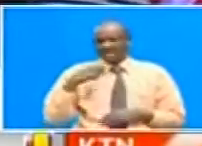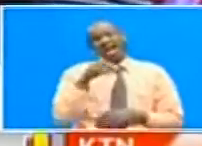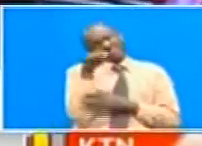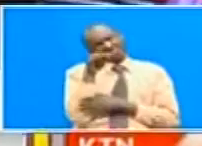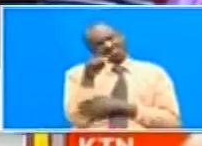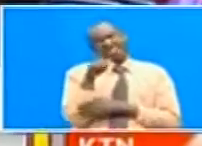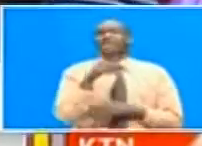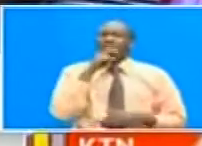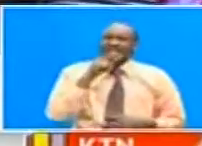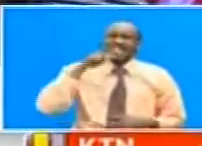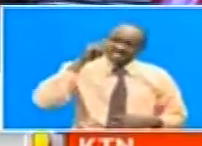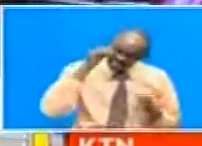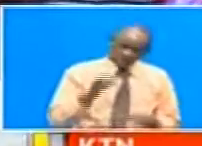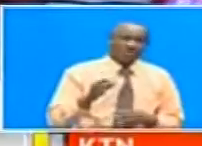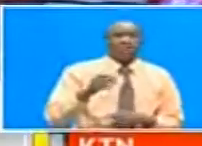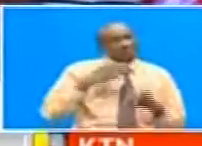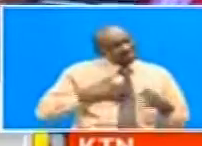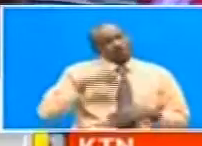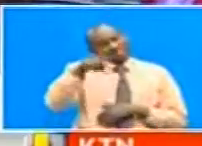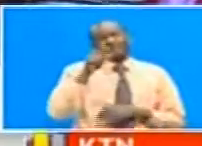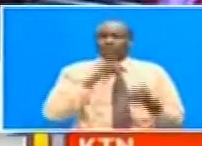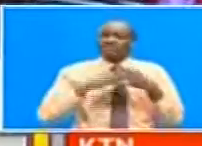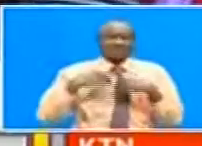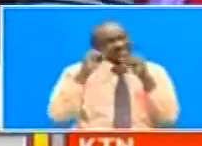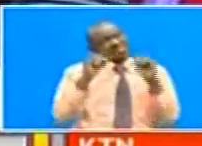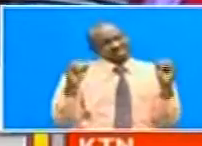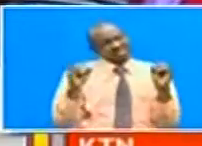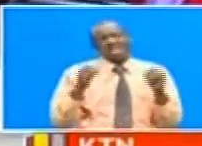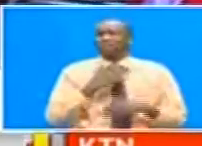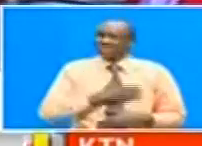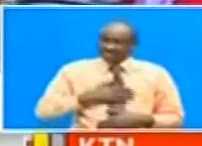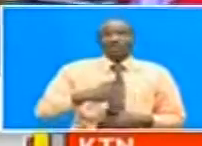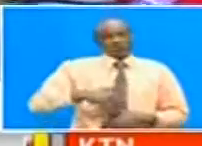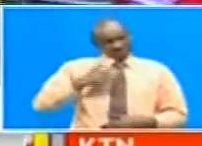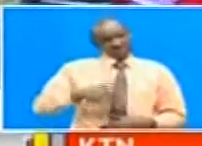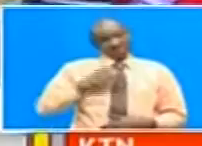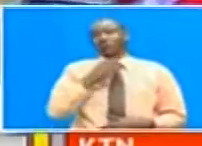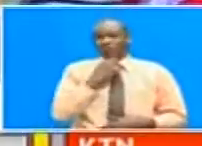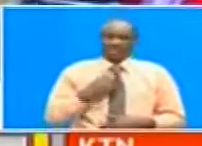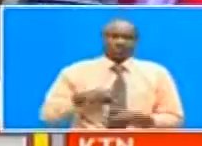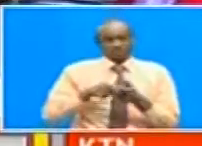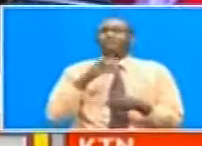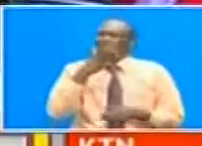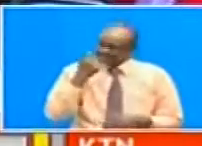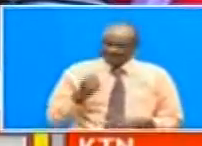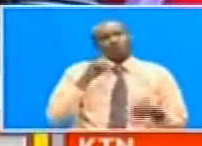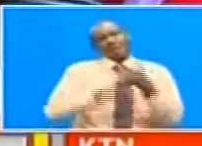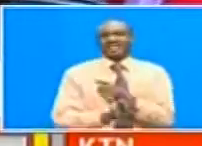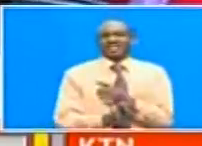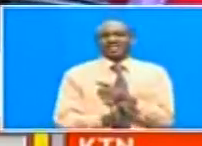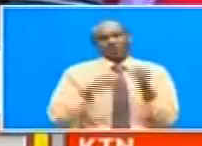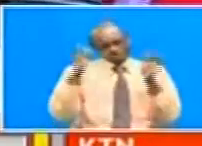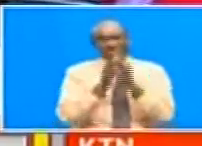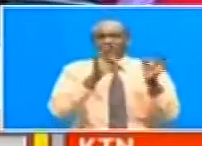naomba wanaume, tafadhali, mwenye ana bibi na anasikia kikaza, ajaribu kuoa na akae